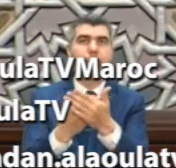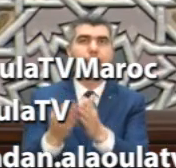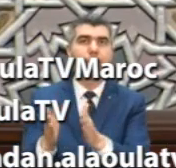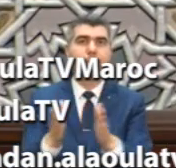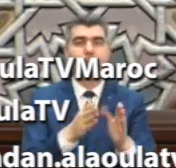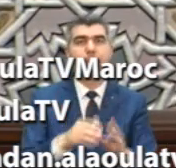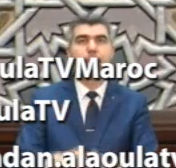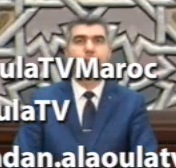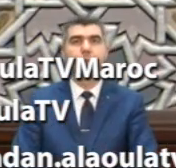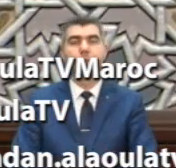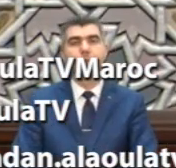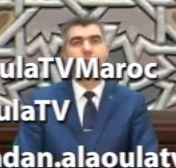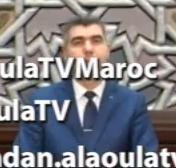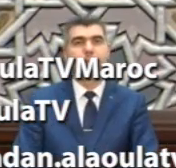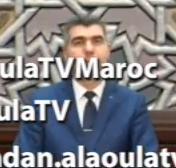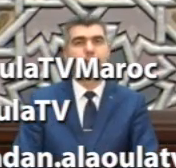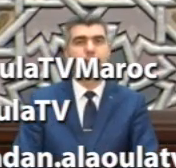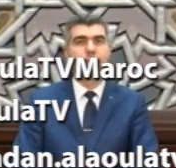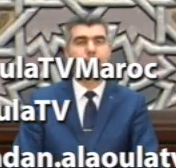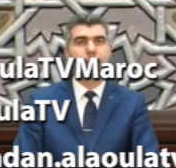تفضل السيد.